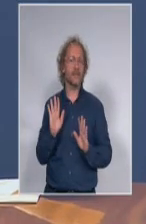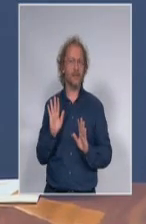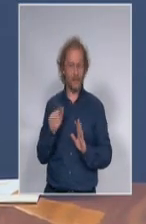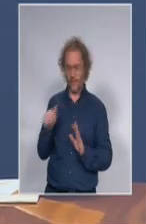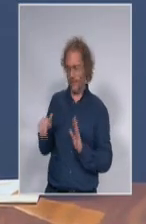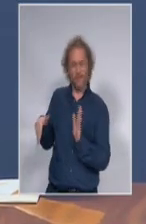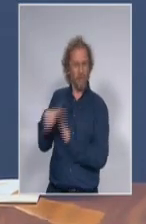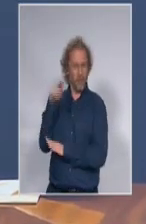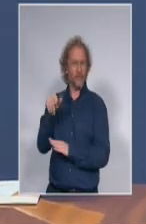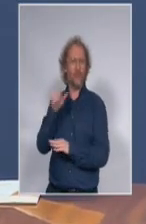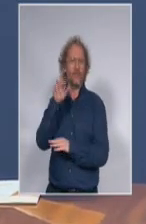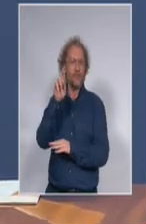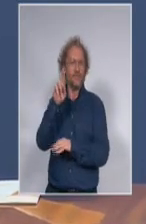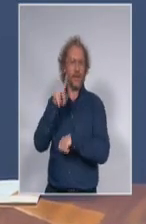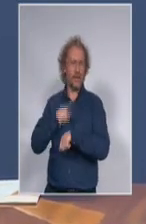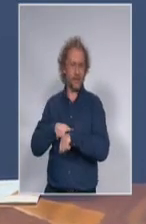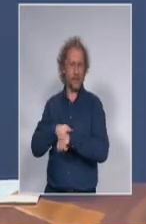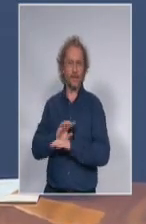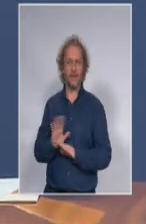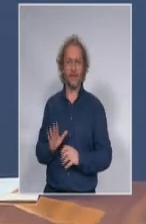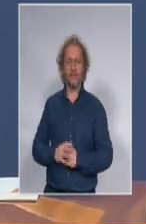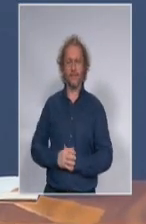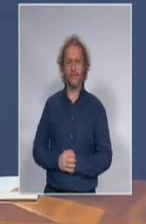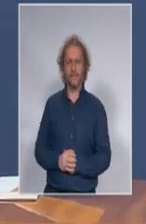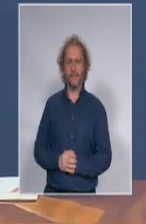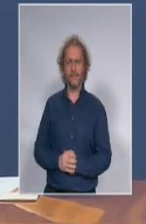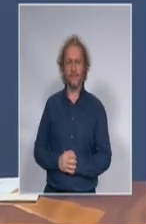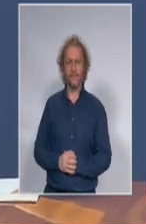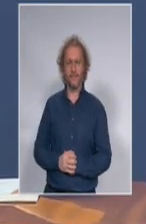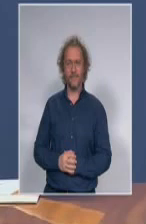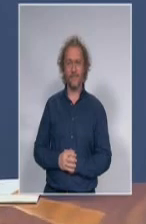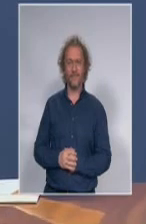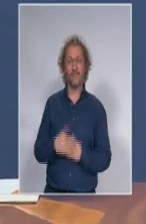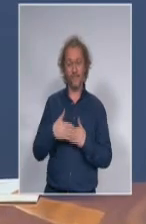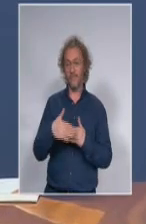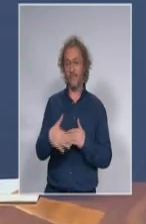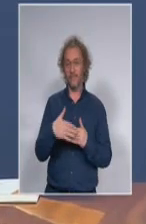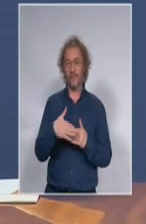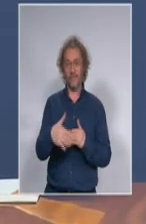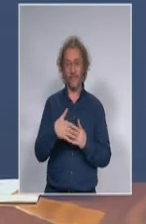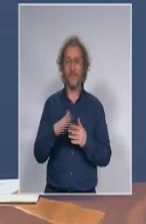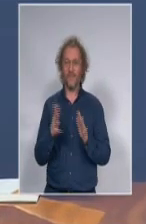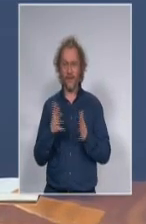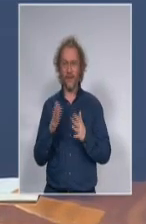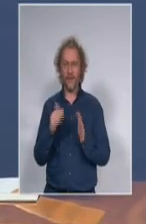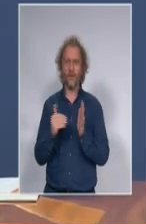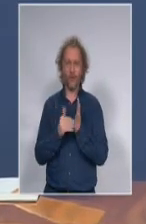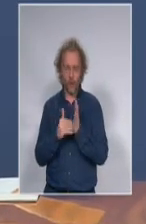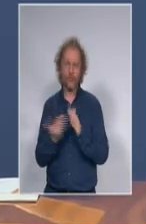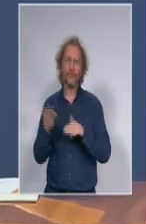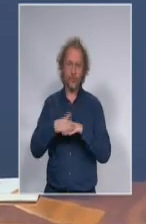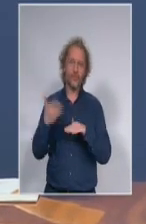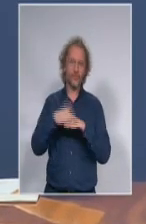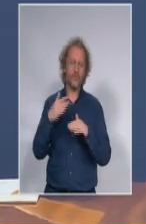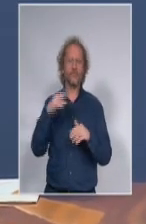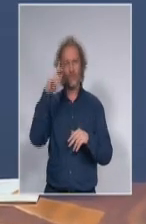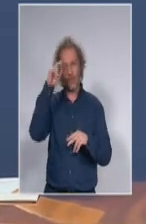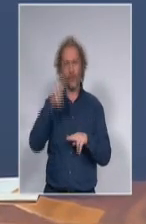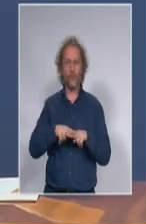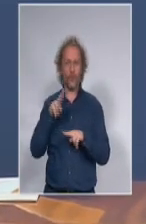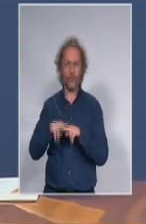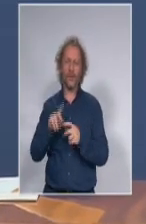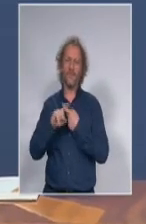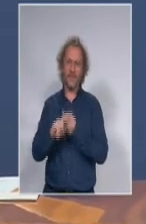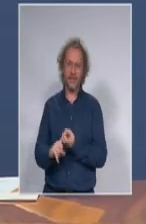U narednim danima mi ćemo najverovatnije doneti dodatne odluke o proširenju,